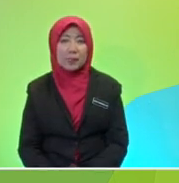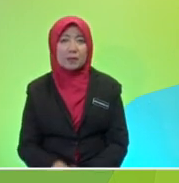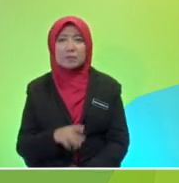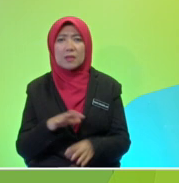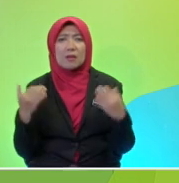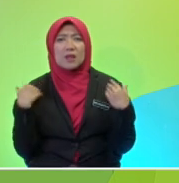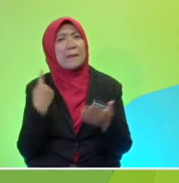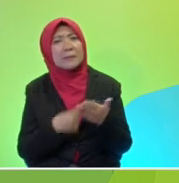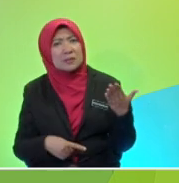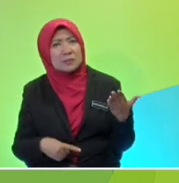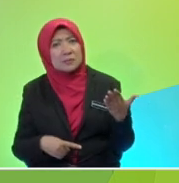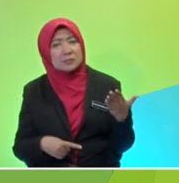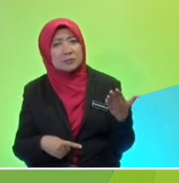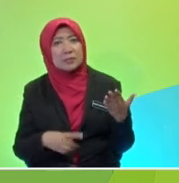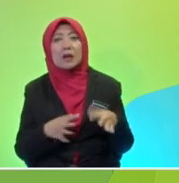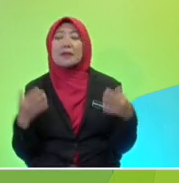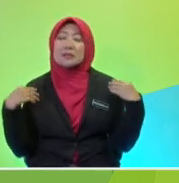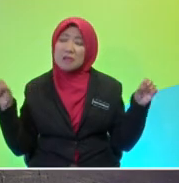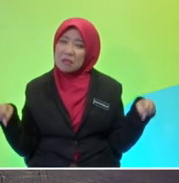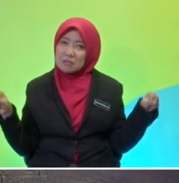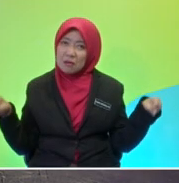dia sayang